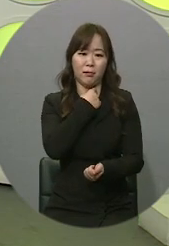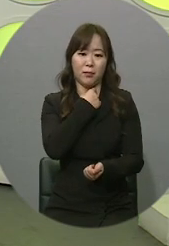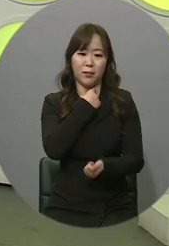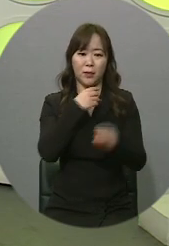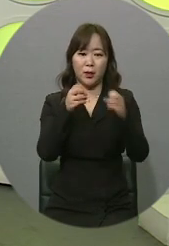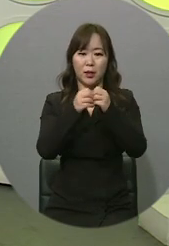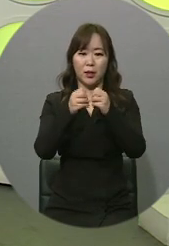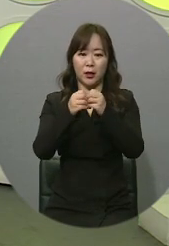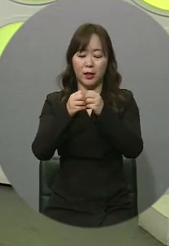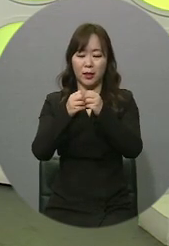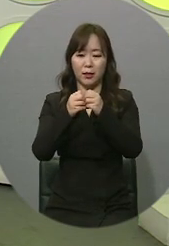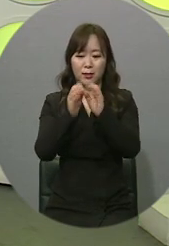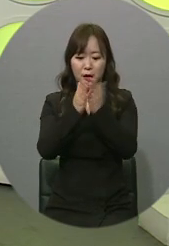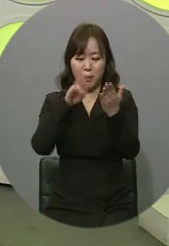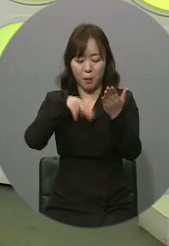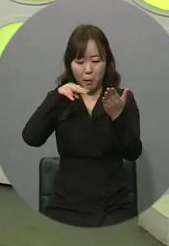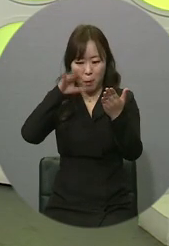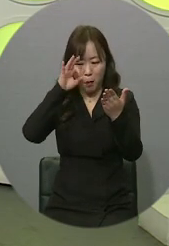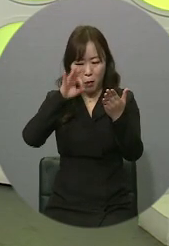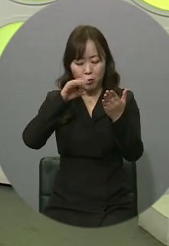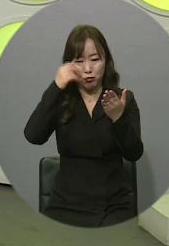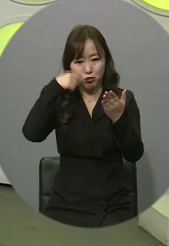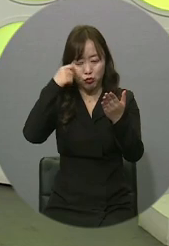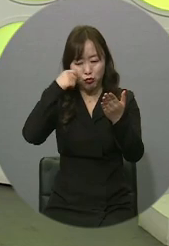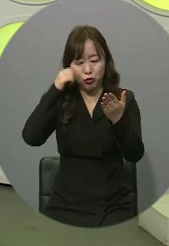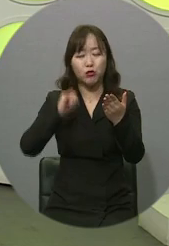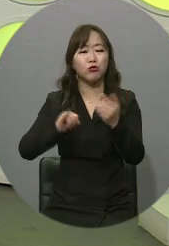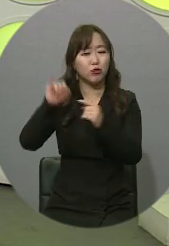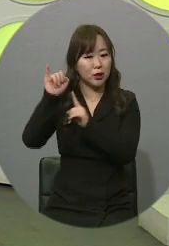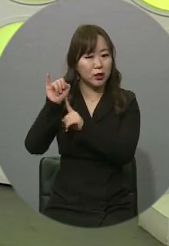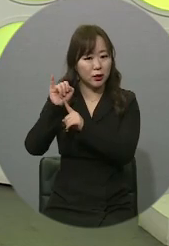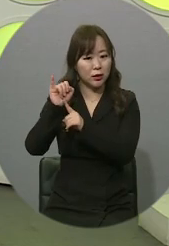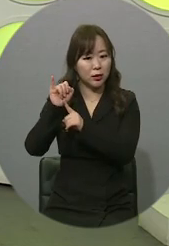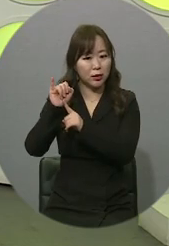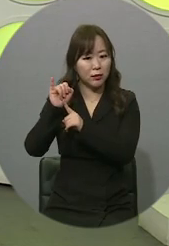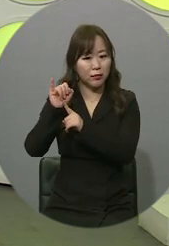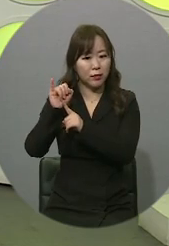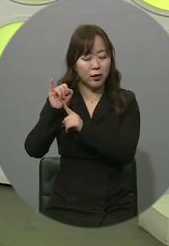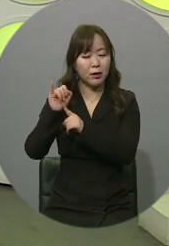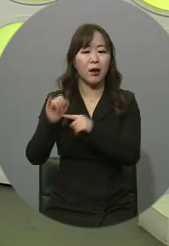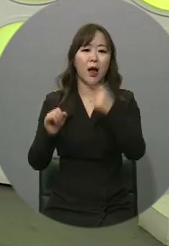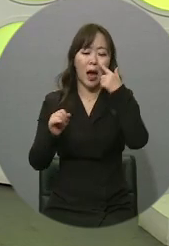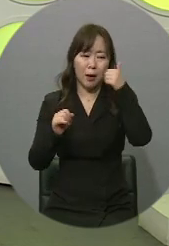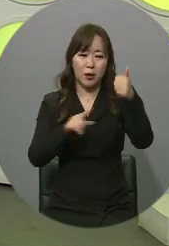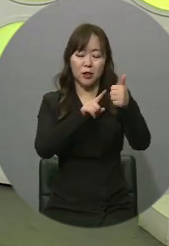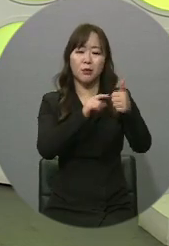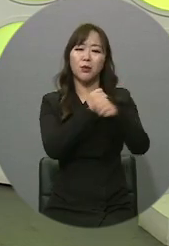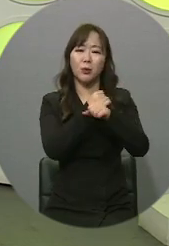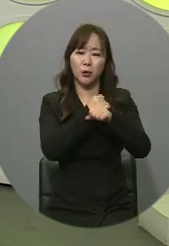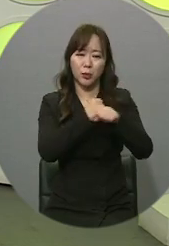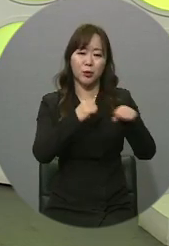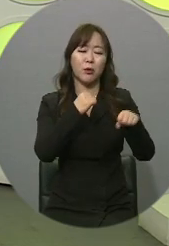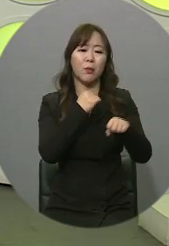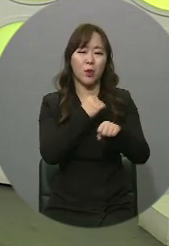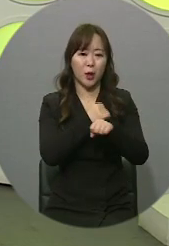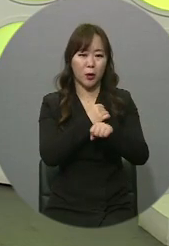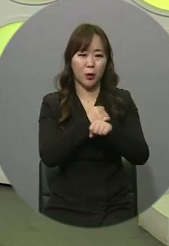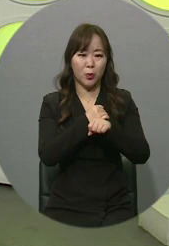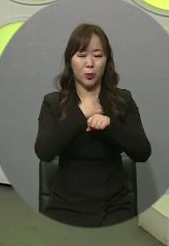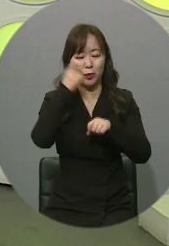일기장을 보고 펑펑 울던 누이는 그렇게 늦게나마 아버지를 용서하고